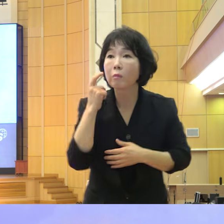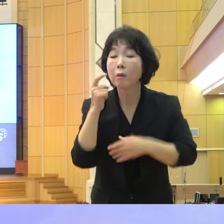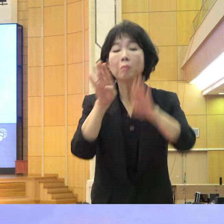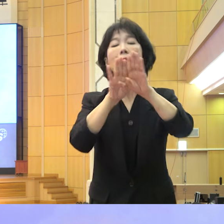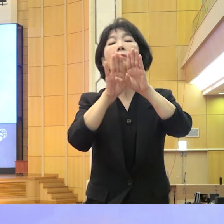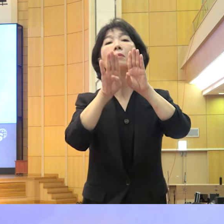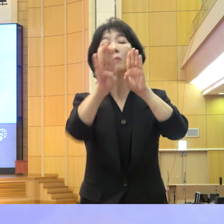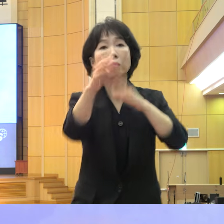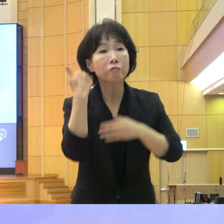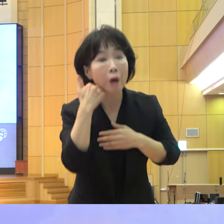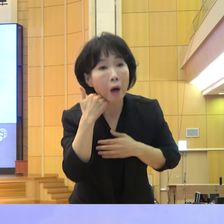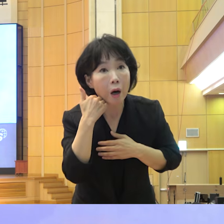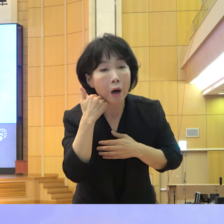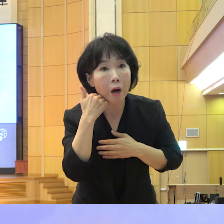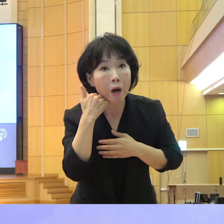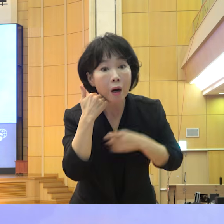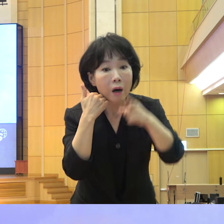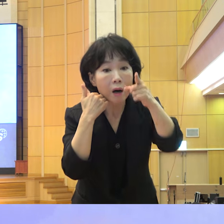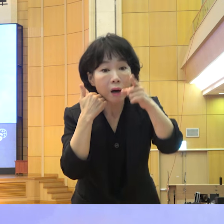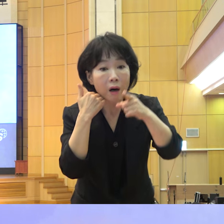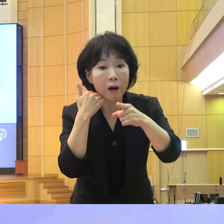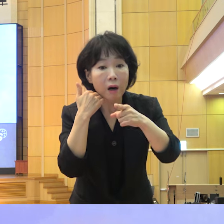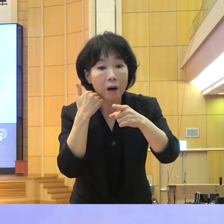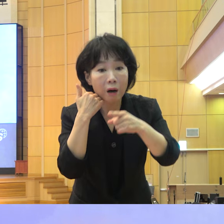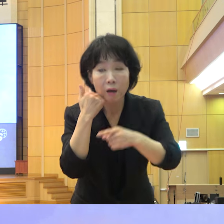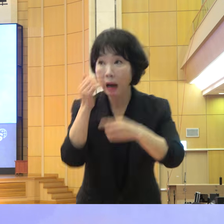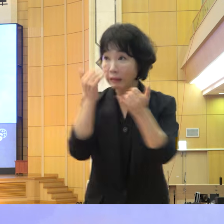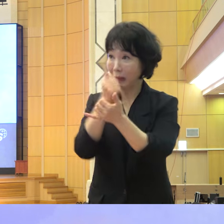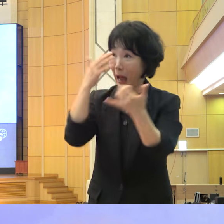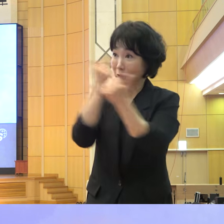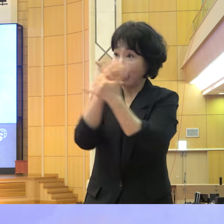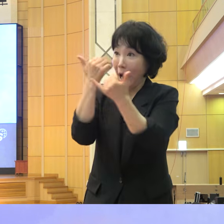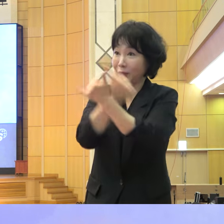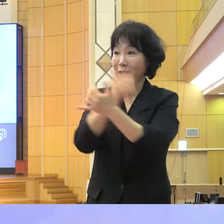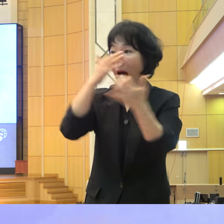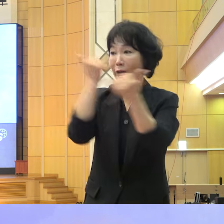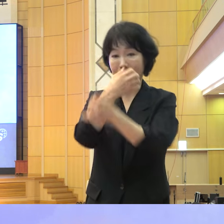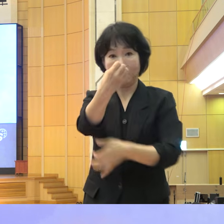열고 누구세요? 아저씨요. 날 보고 그래.